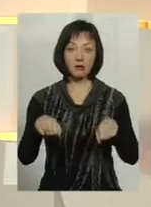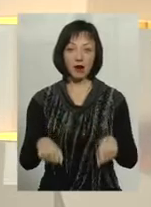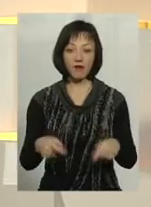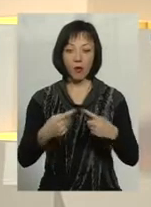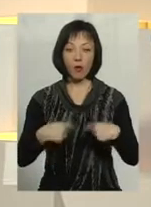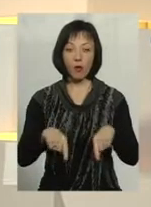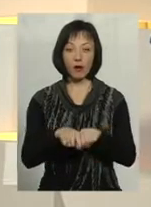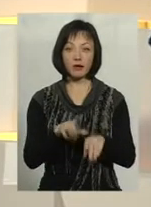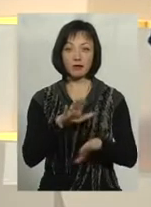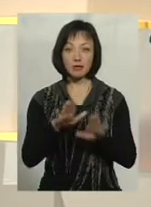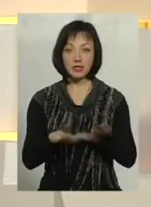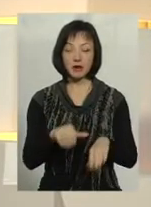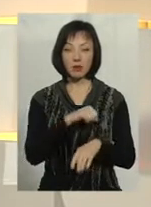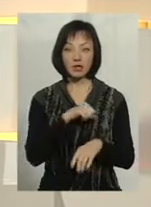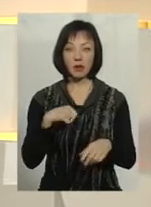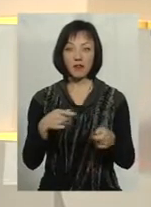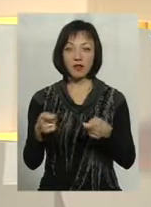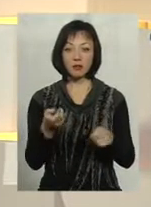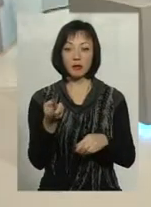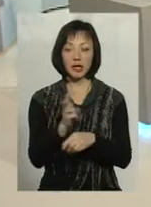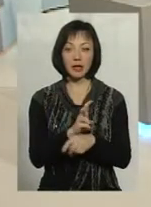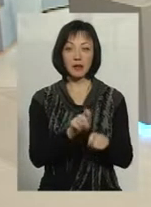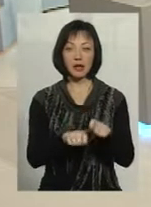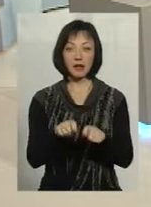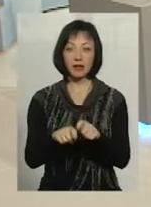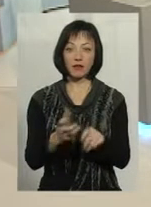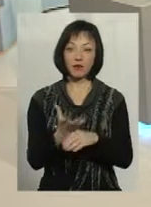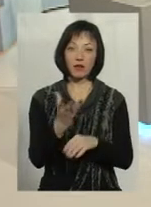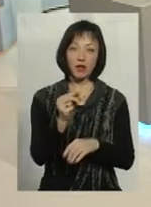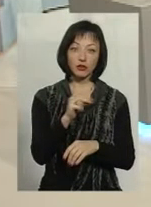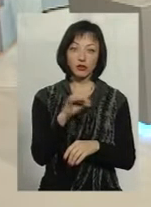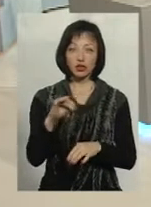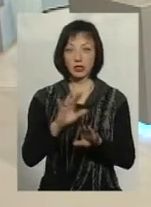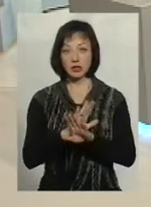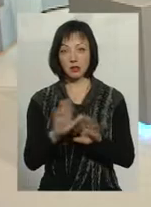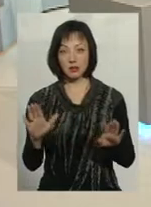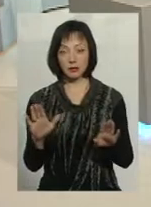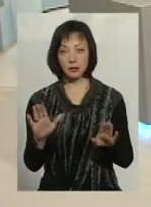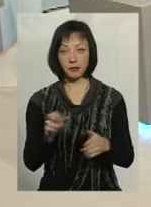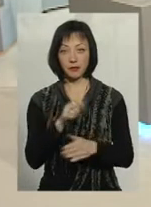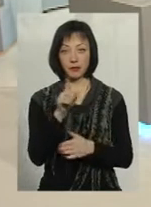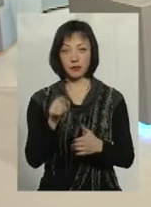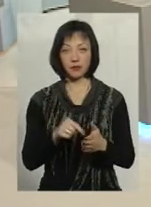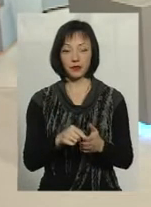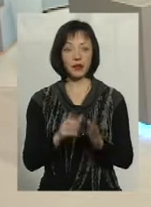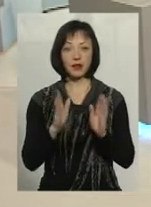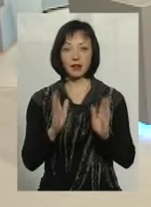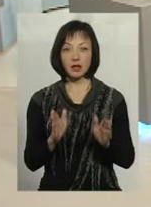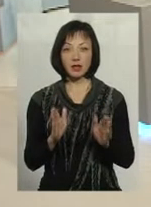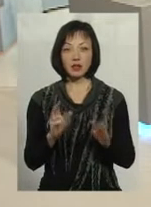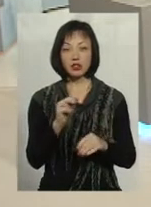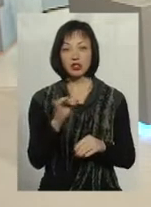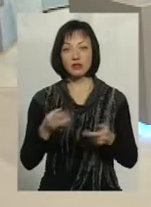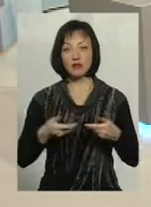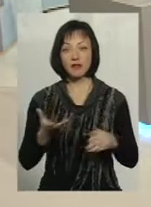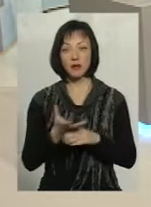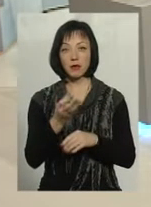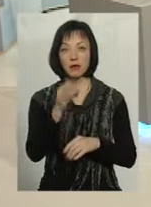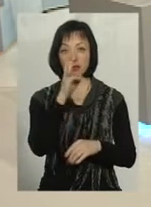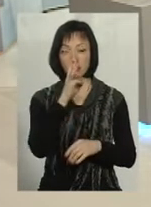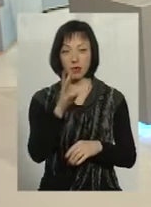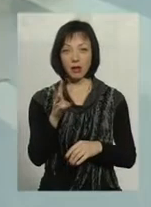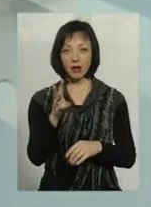день для другої групи зростає оподаткування в два рази, тобто чисто автоматично. Але до цього всього добавлено ще